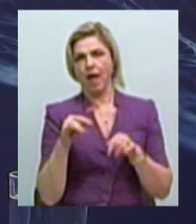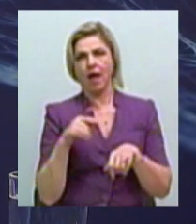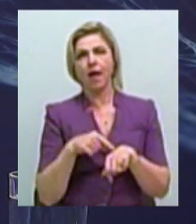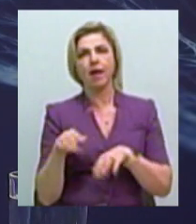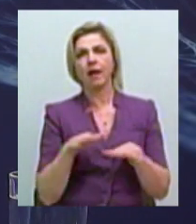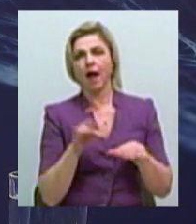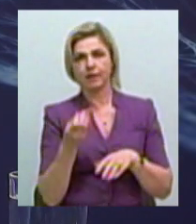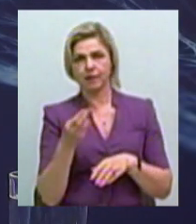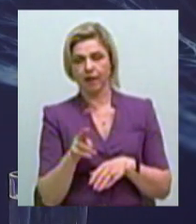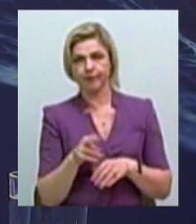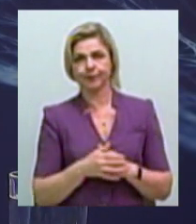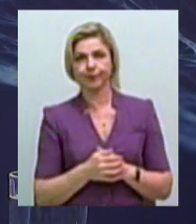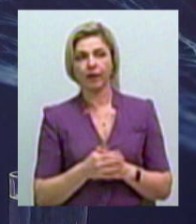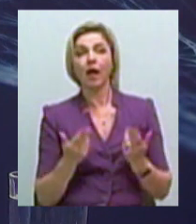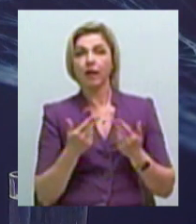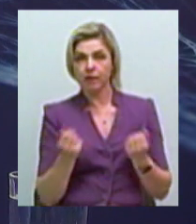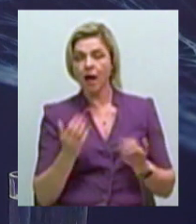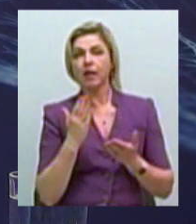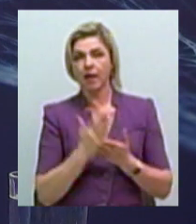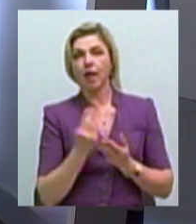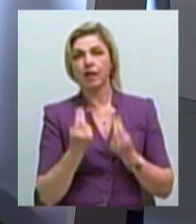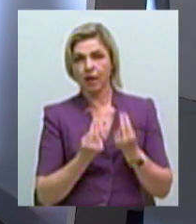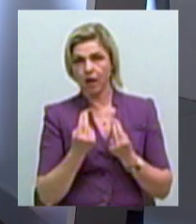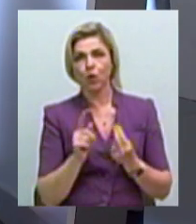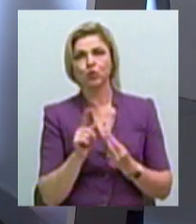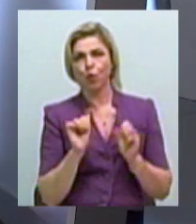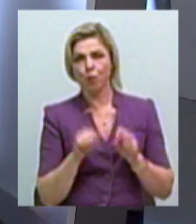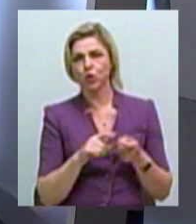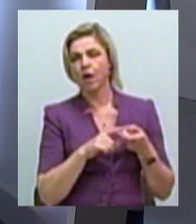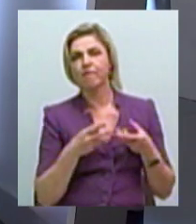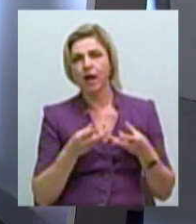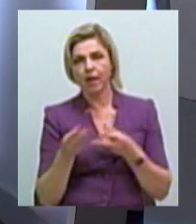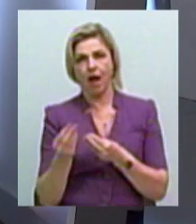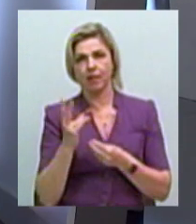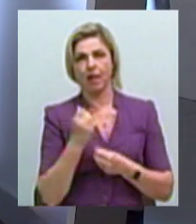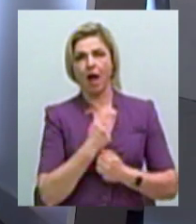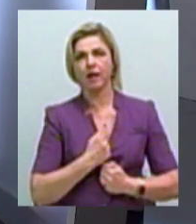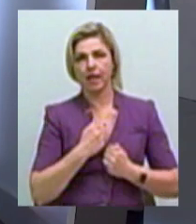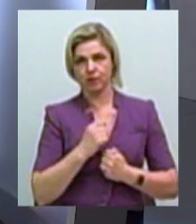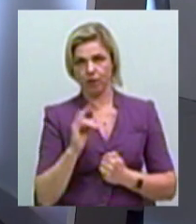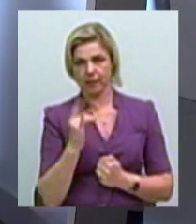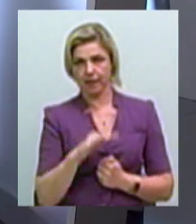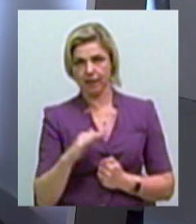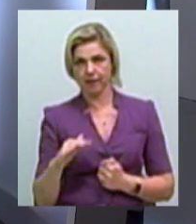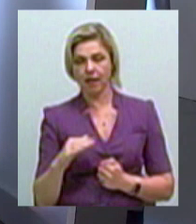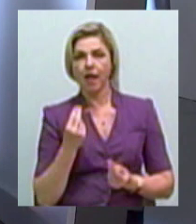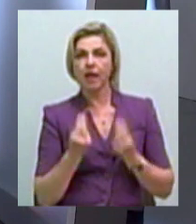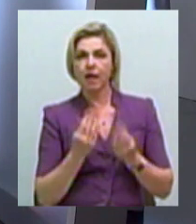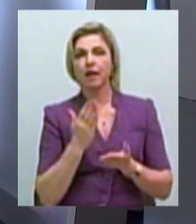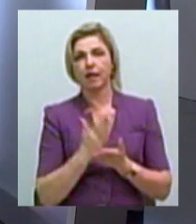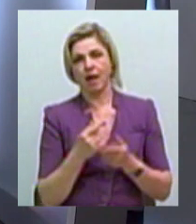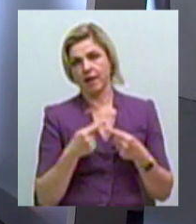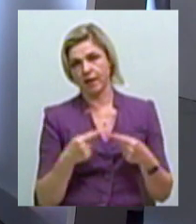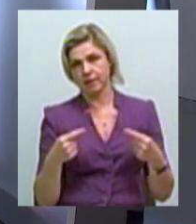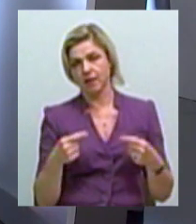Дійсно, є такі ігри, які можуть впливати на агресію дитини. Тобто, ігри є різні. Ми можемо